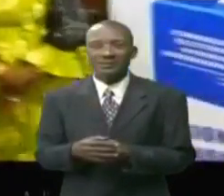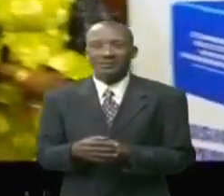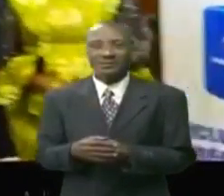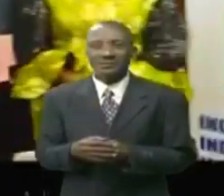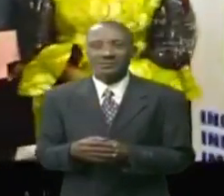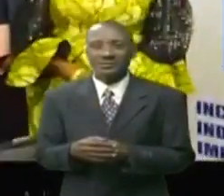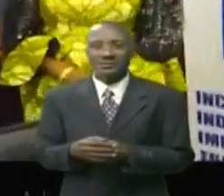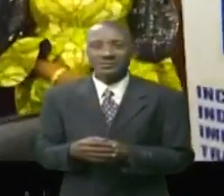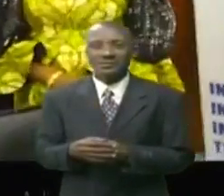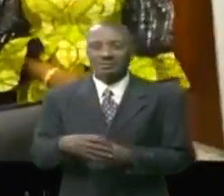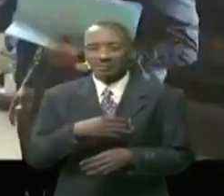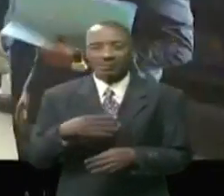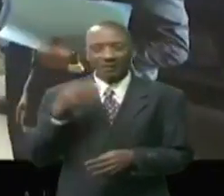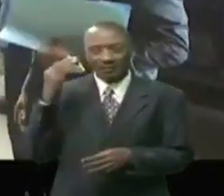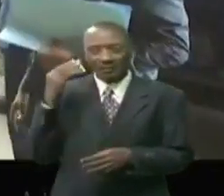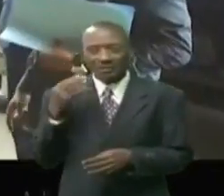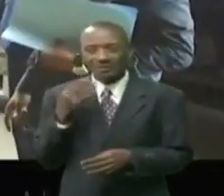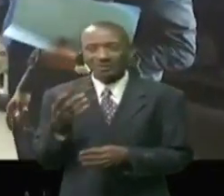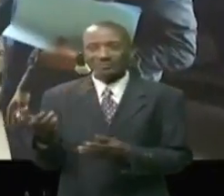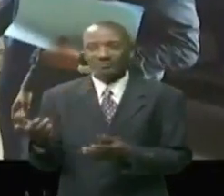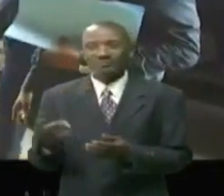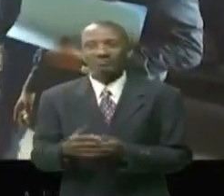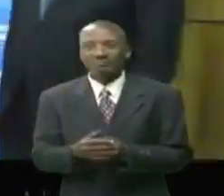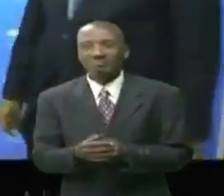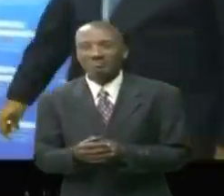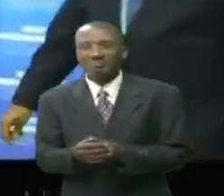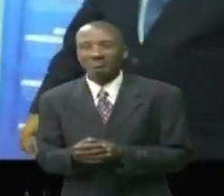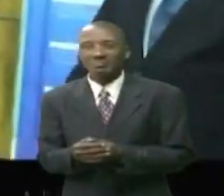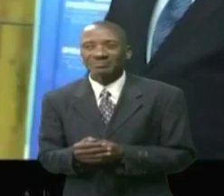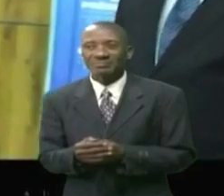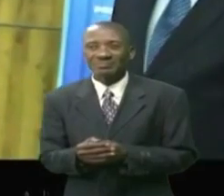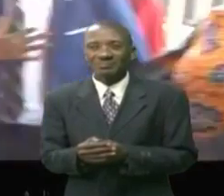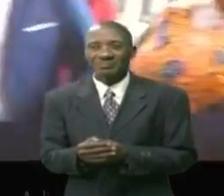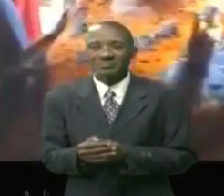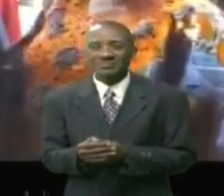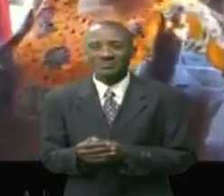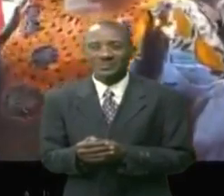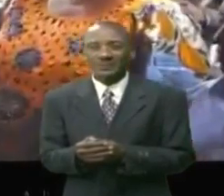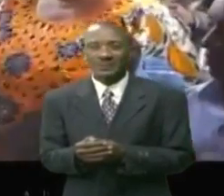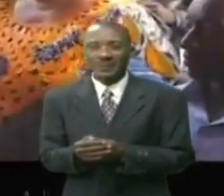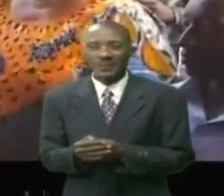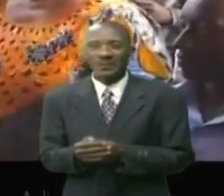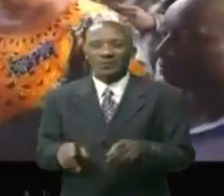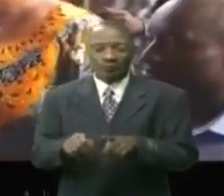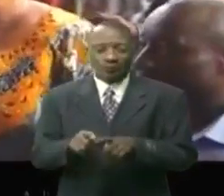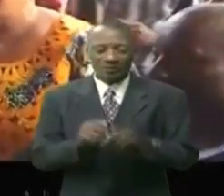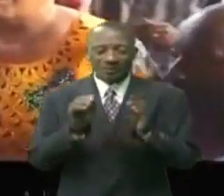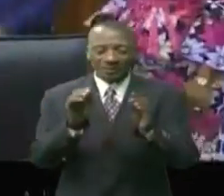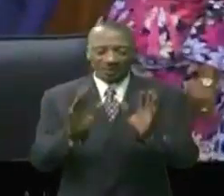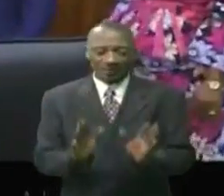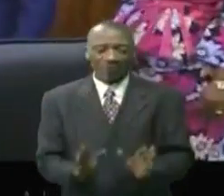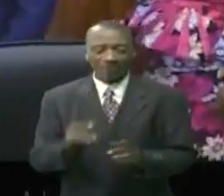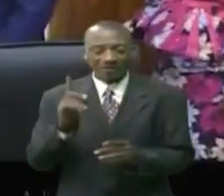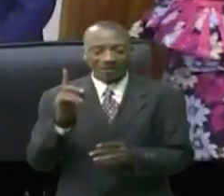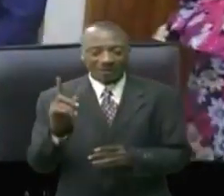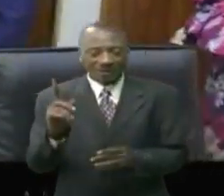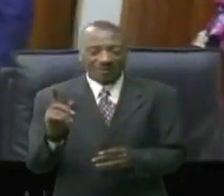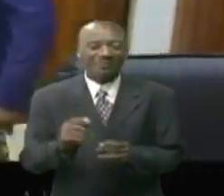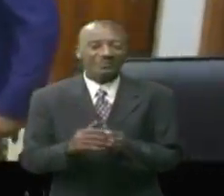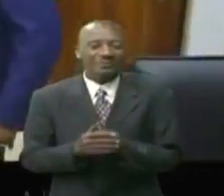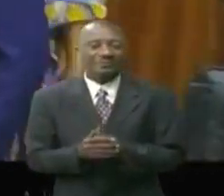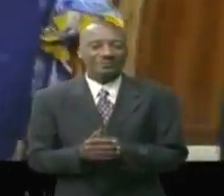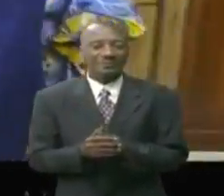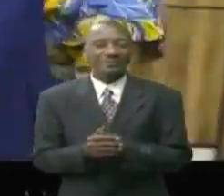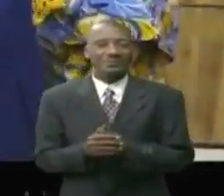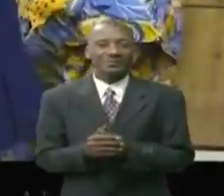des élites pour un nouveau Congo, Georges Boussefala, candidat indépendant, et le professeur Justin Moudé-Kereza, président